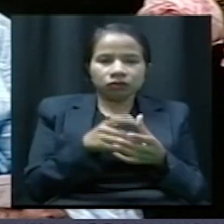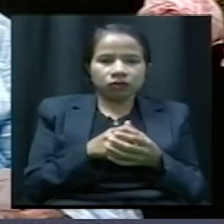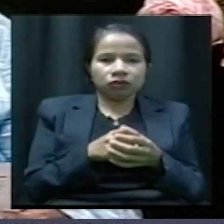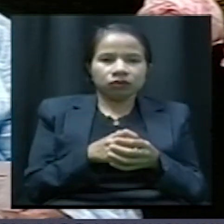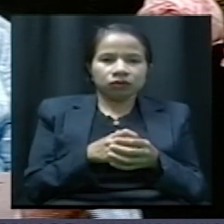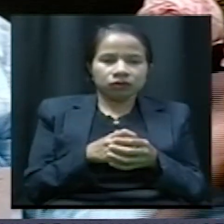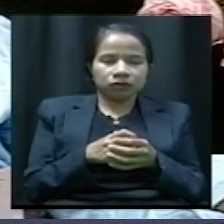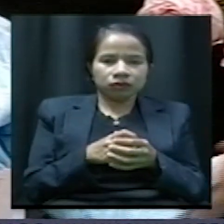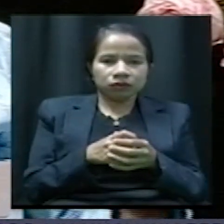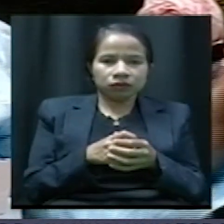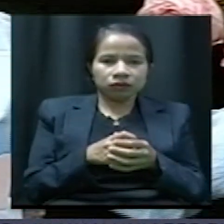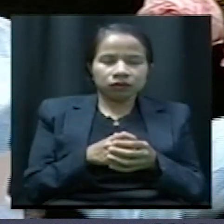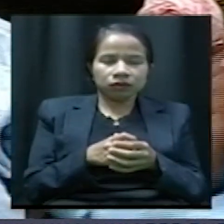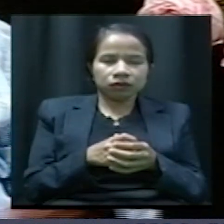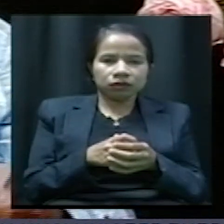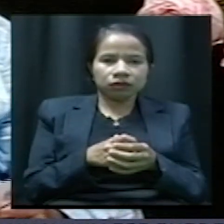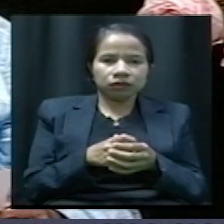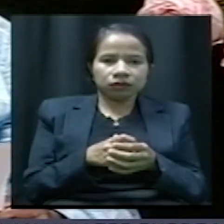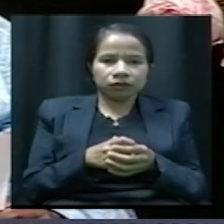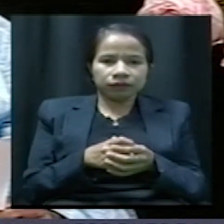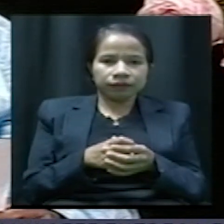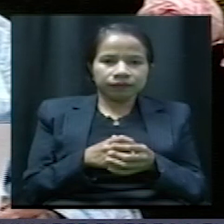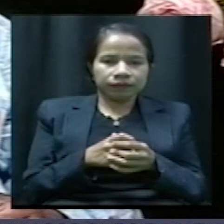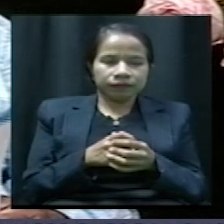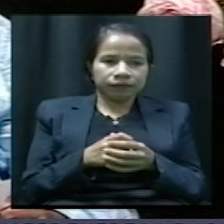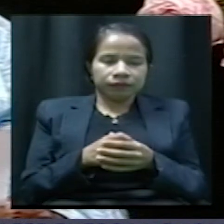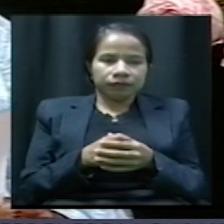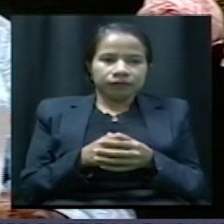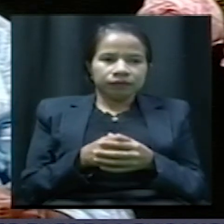apa itu bela saya materi apa advokasi ni.